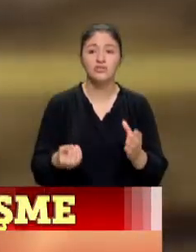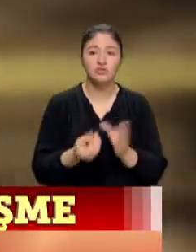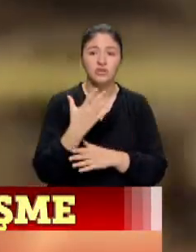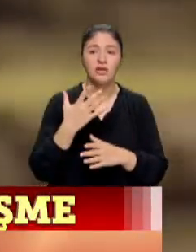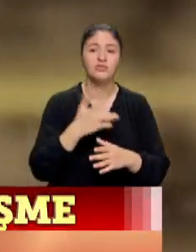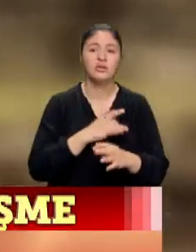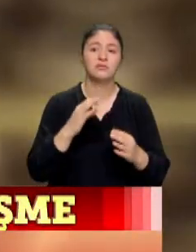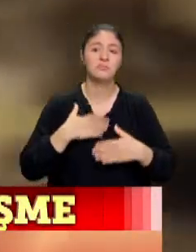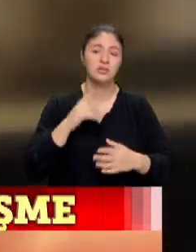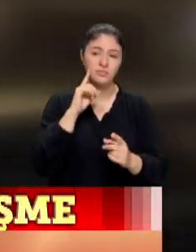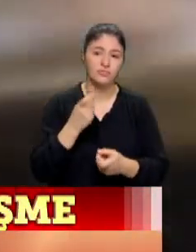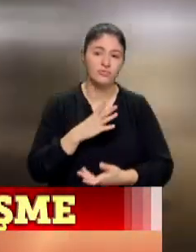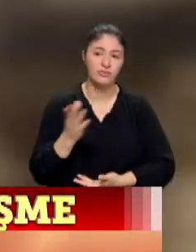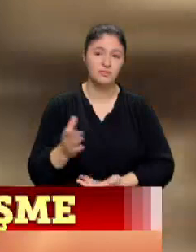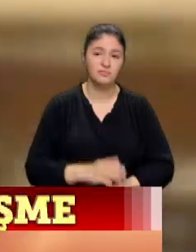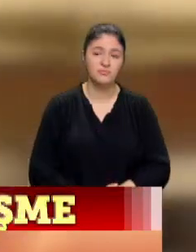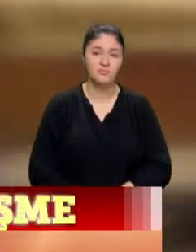cansız bedenler var.